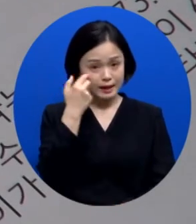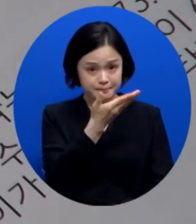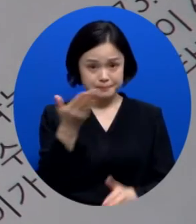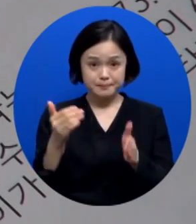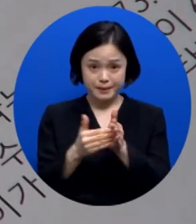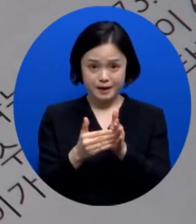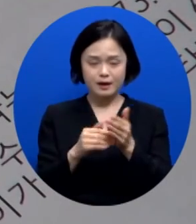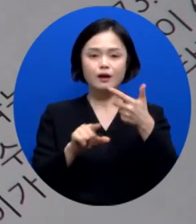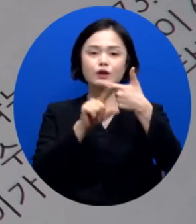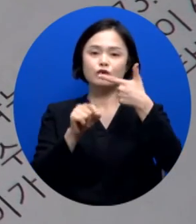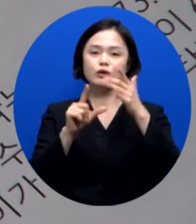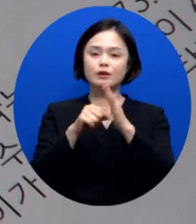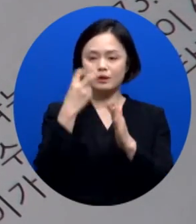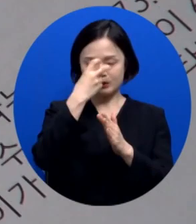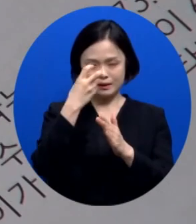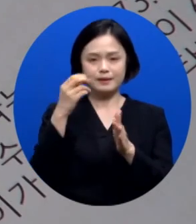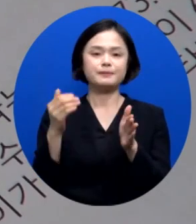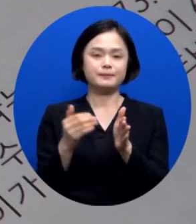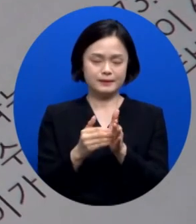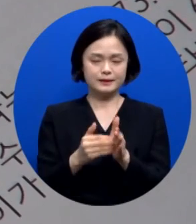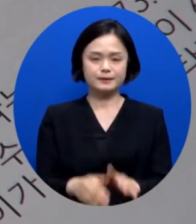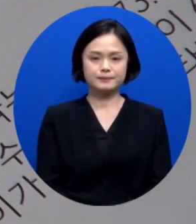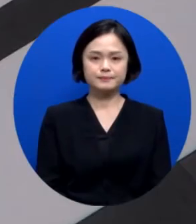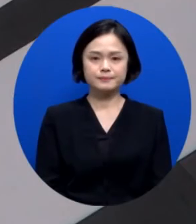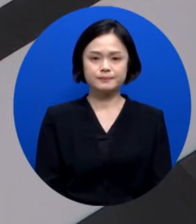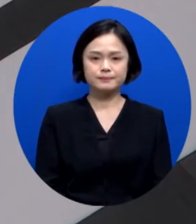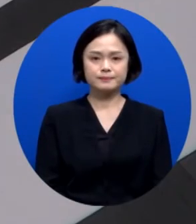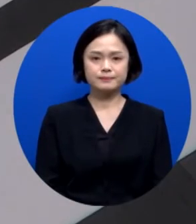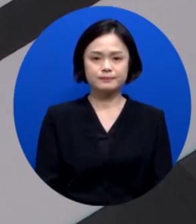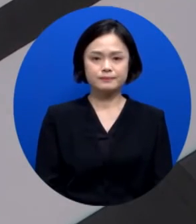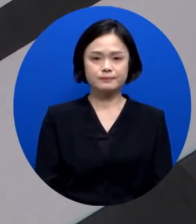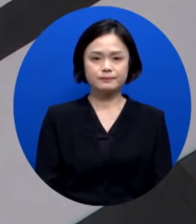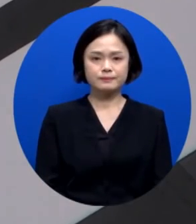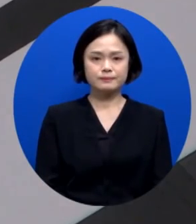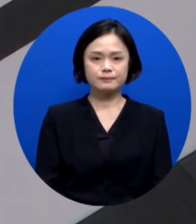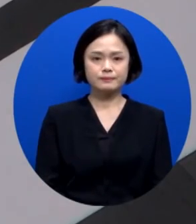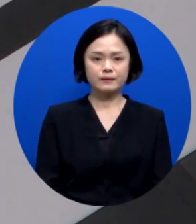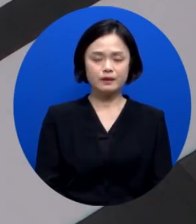6월 이뤄졌습니다. CTS 뉴스 장현수입니다.